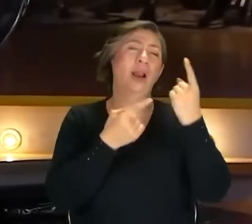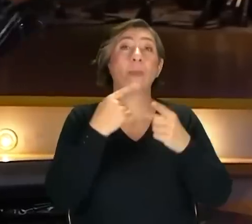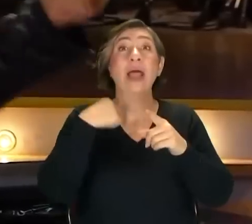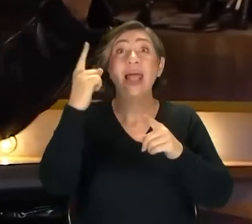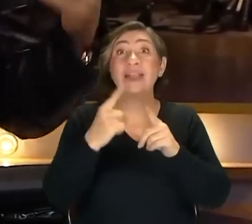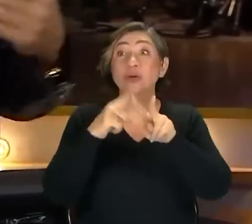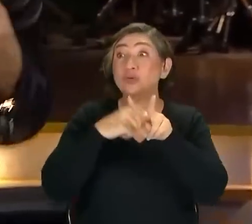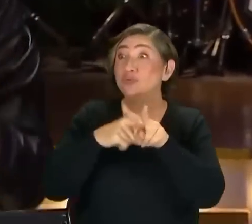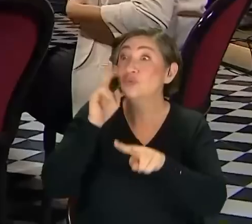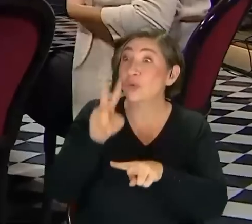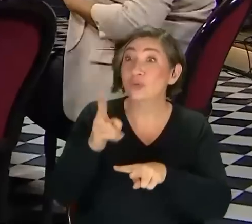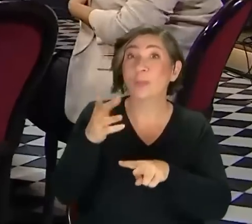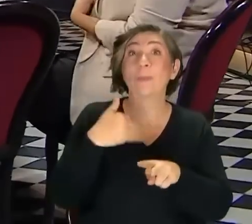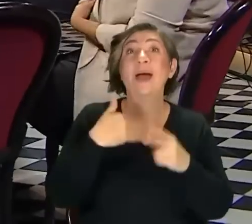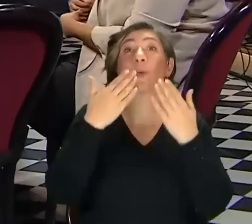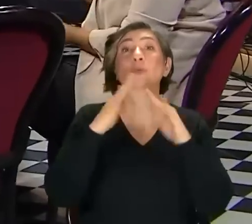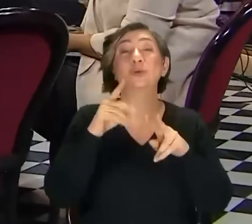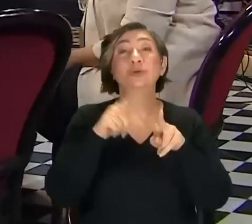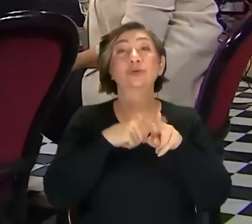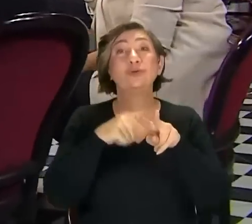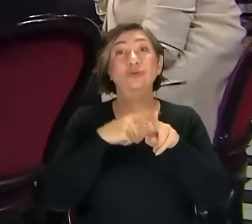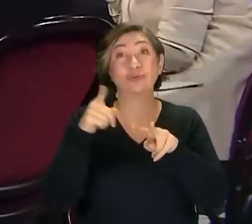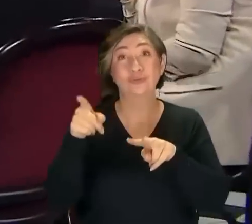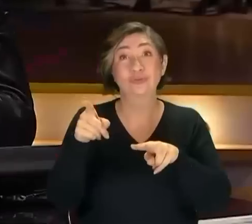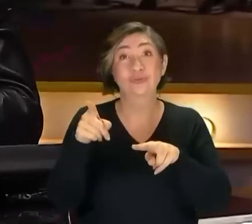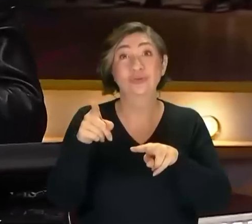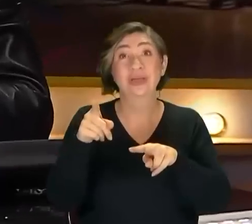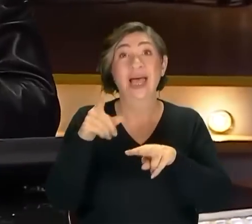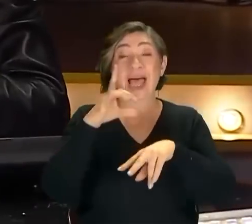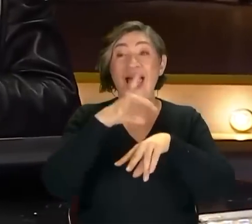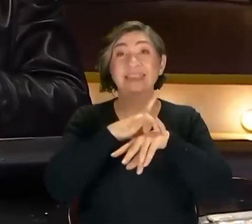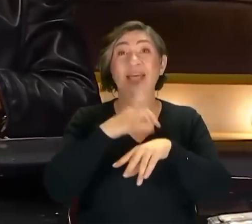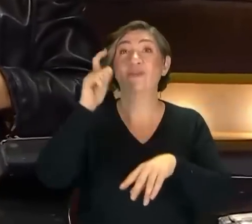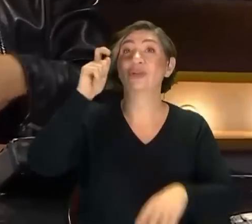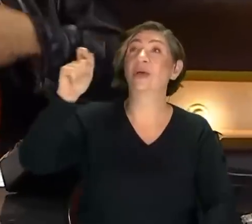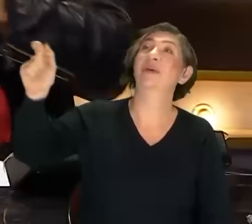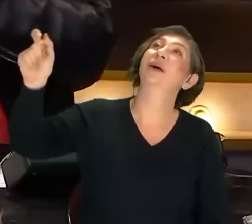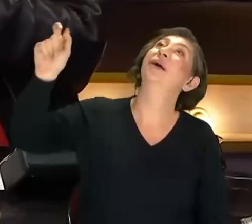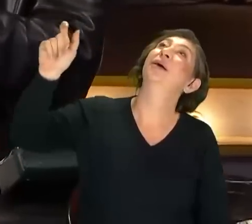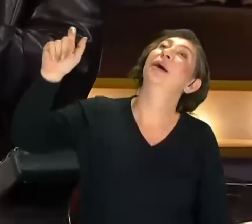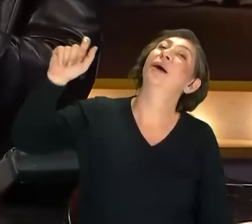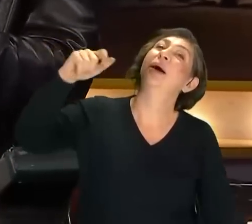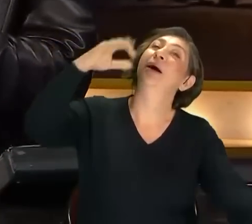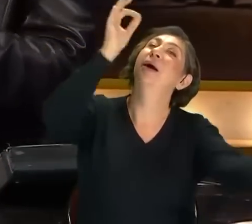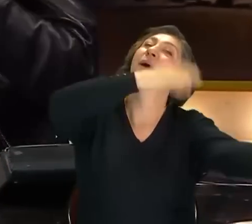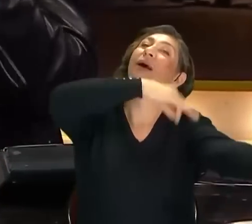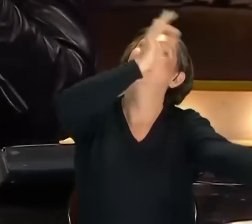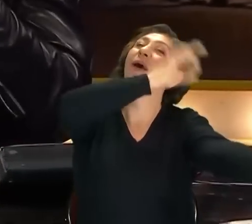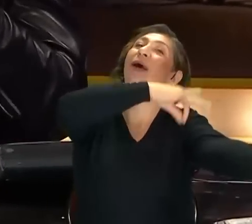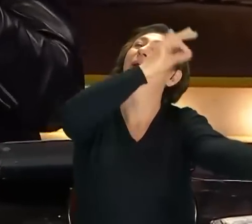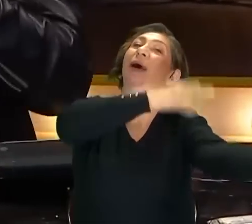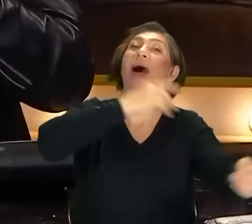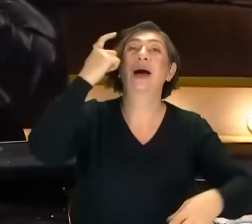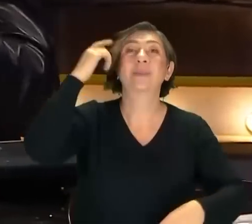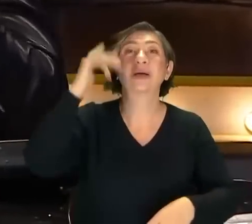defa Yusuf'u gördüm. Yusuf ben yoktum. Yusuf'un şeyden hastaneden bir fotoğrafı bu sefer de koluna serum bağlamış. İlk